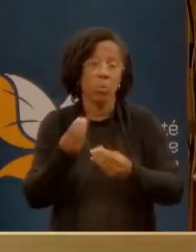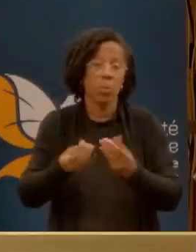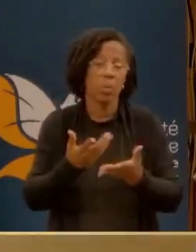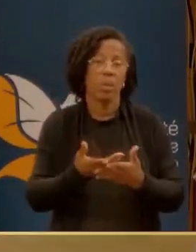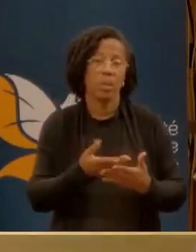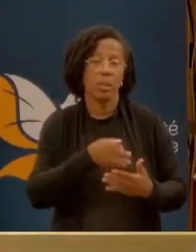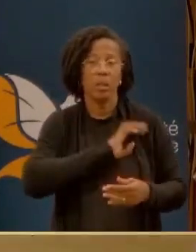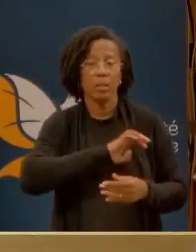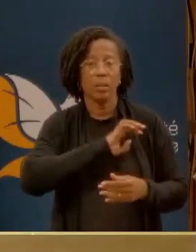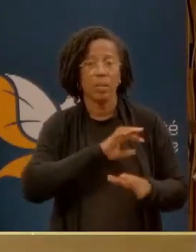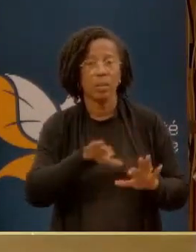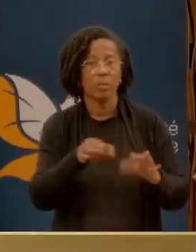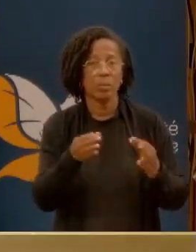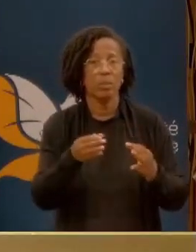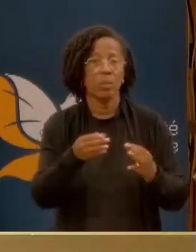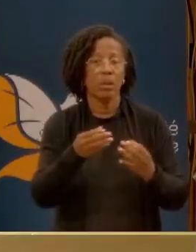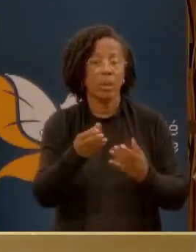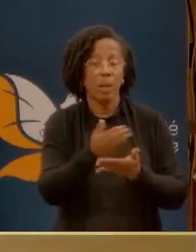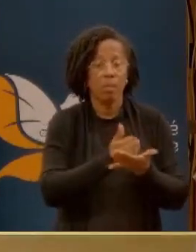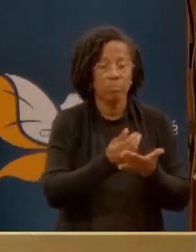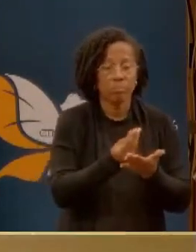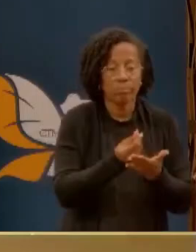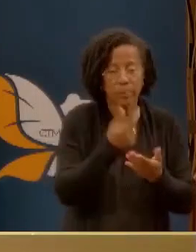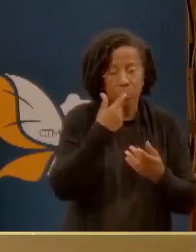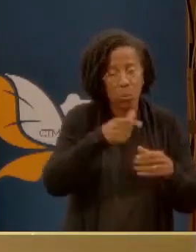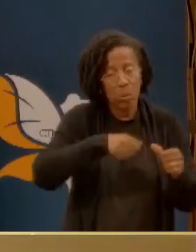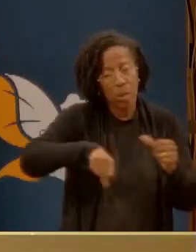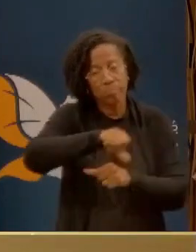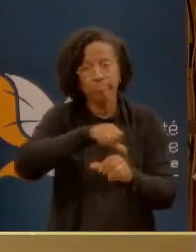dégager des sommes pour pouvoir investir.